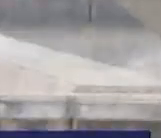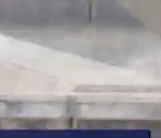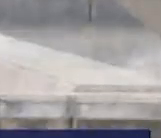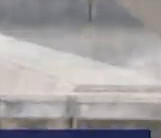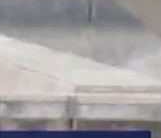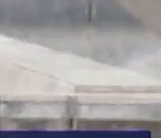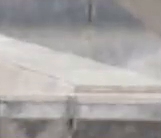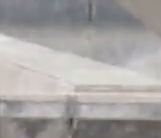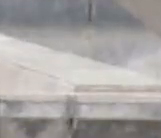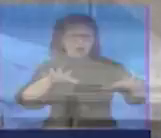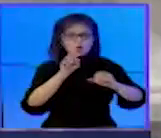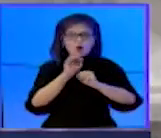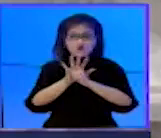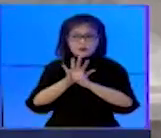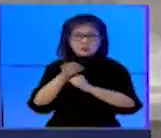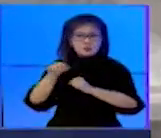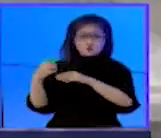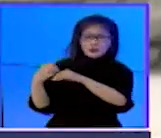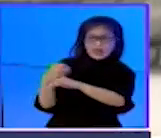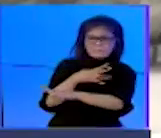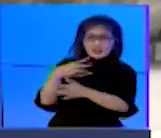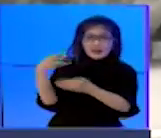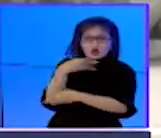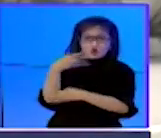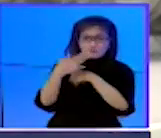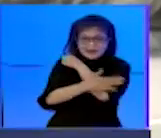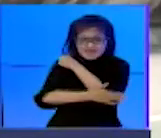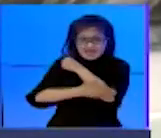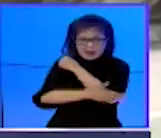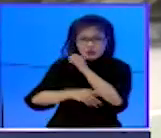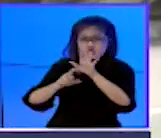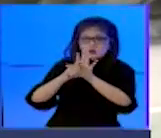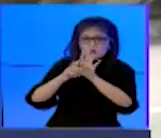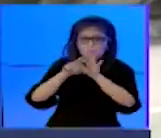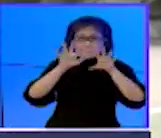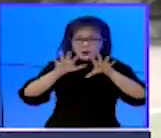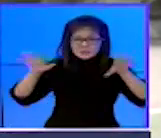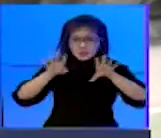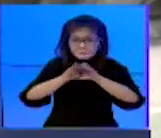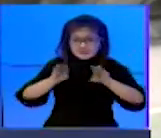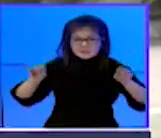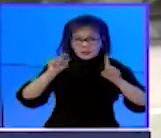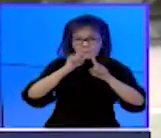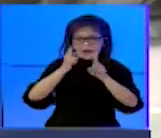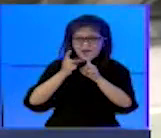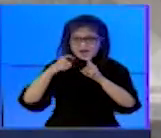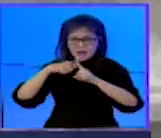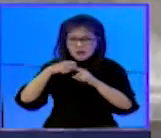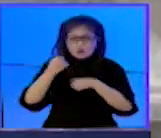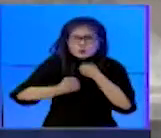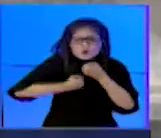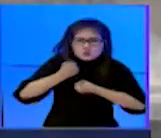Persebaran COVID-19 tentu berdampak terhadap ekonomi negara. Sebagai contoh, banyak pekerja yang di PHK, kemudian usaha yang gulung